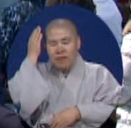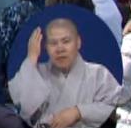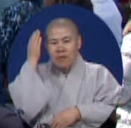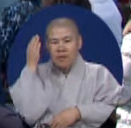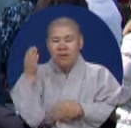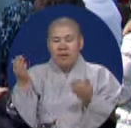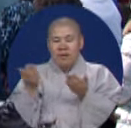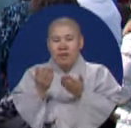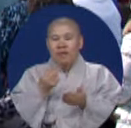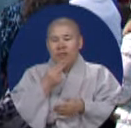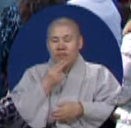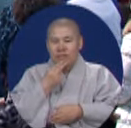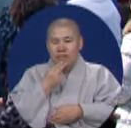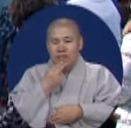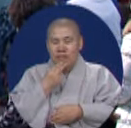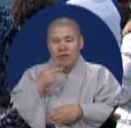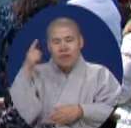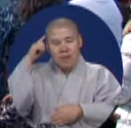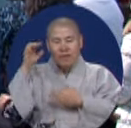압니다.